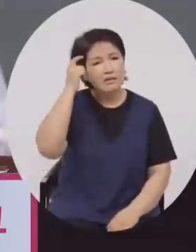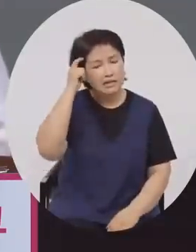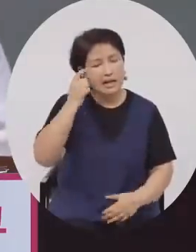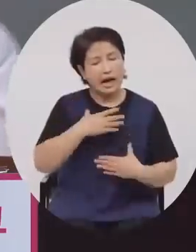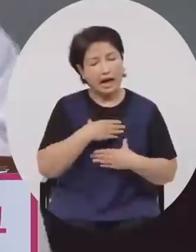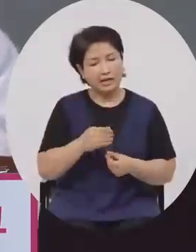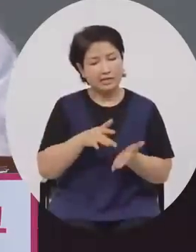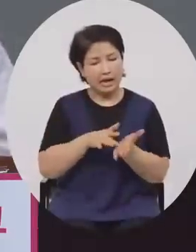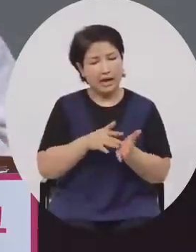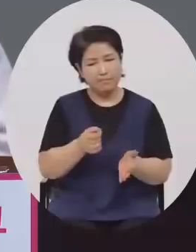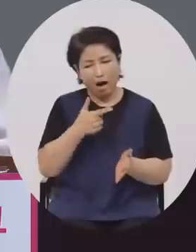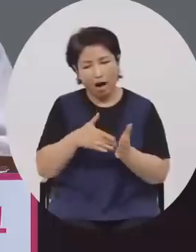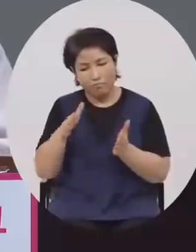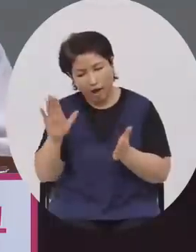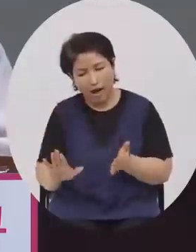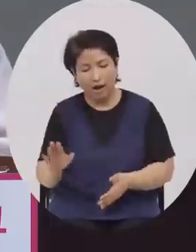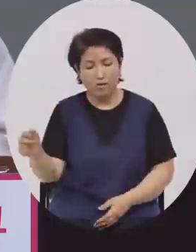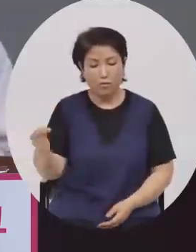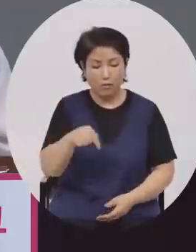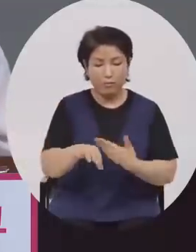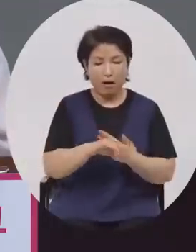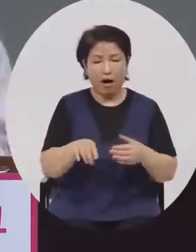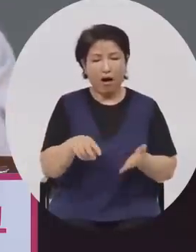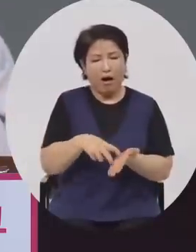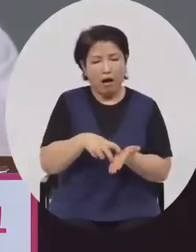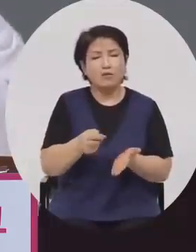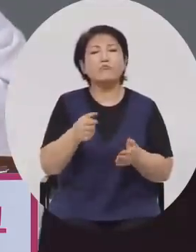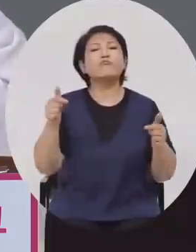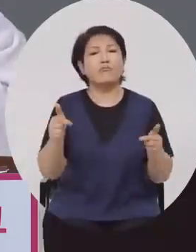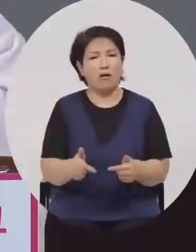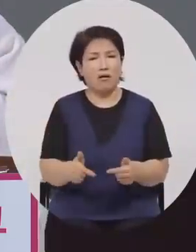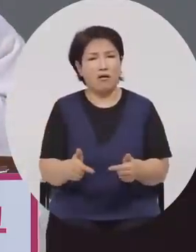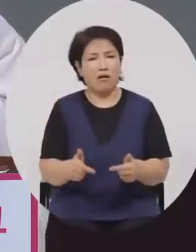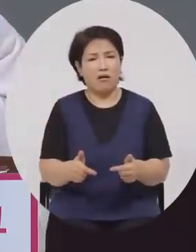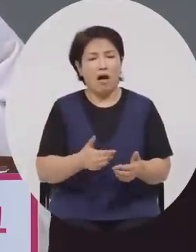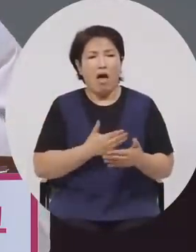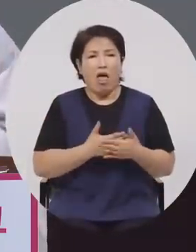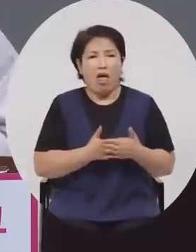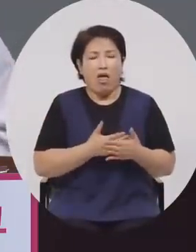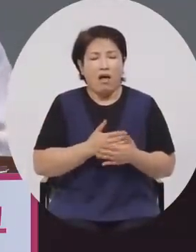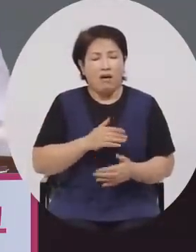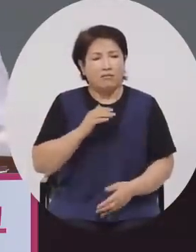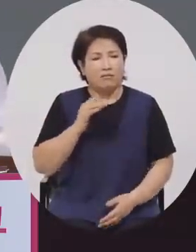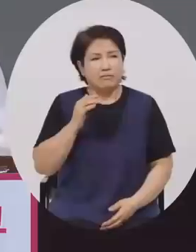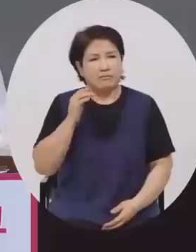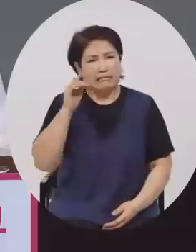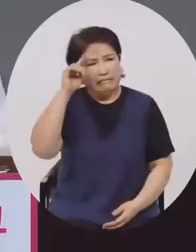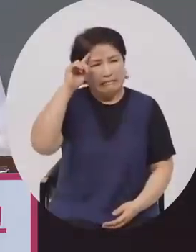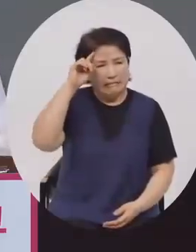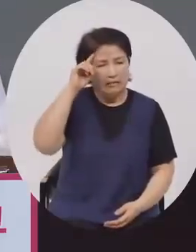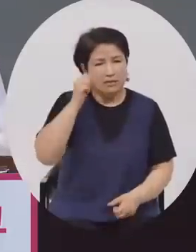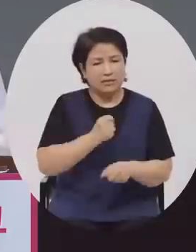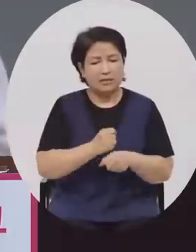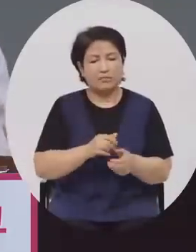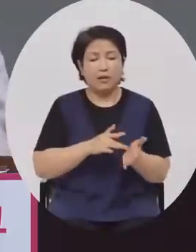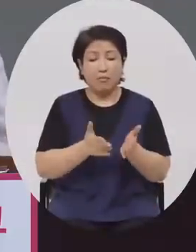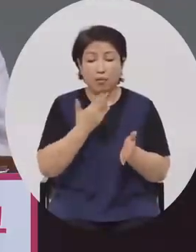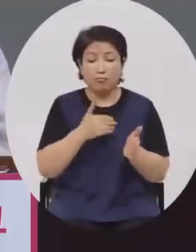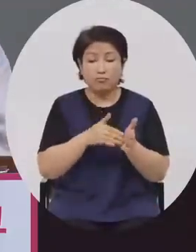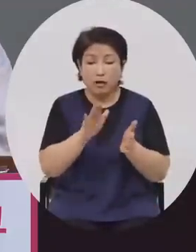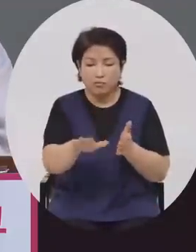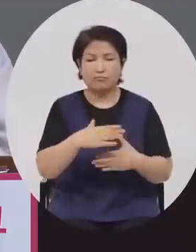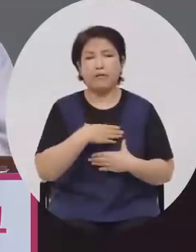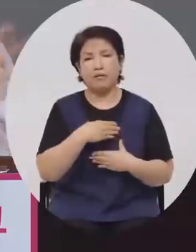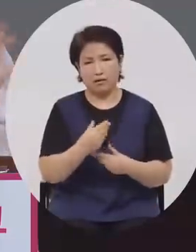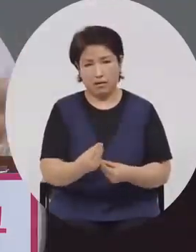먹고 올라온다. 그럼 좀 덜해. 이 신경이 흥분되는 거를 안정제를 먹으면 조금 가라앉혀 준다 이 말이에요. 그럼